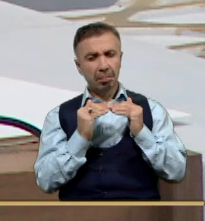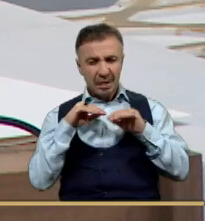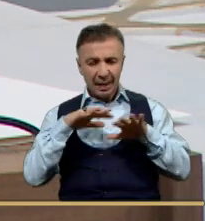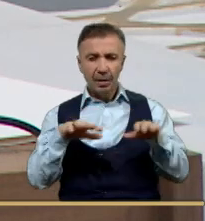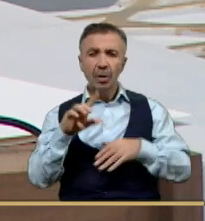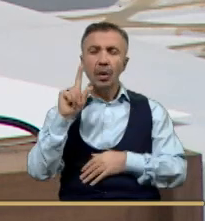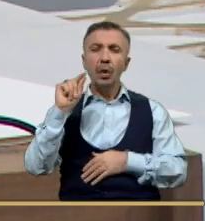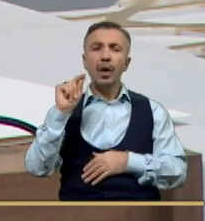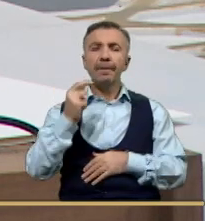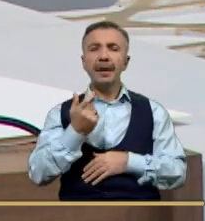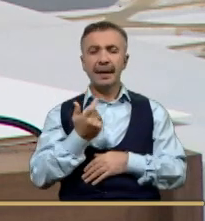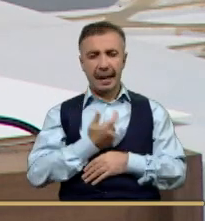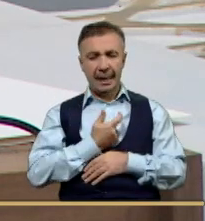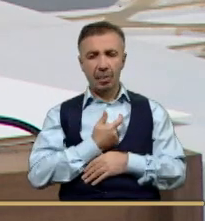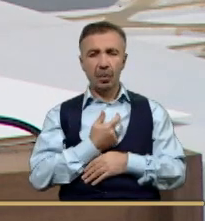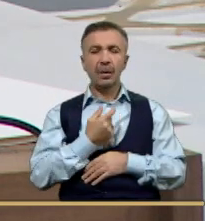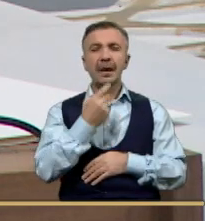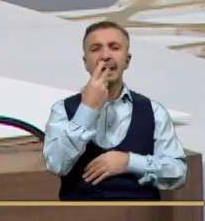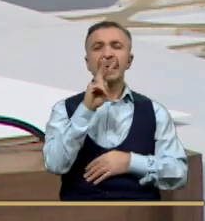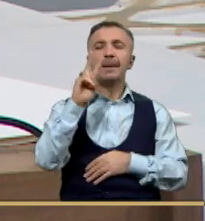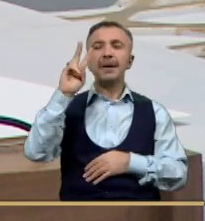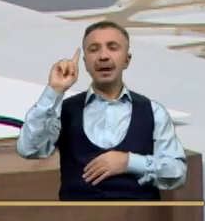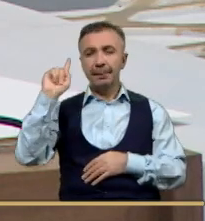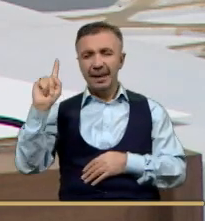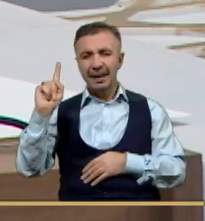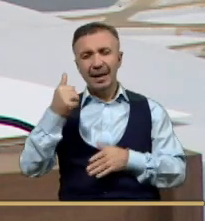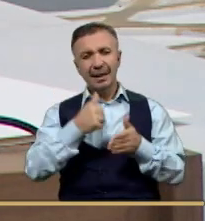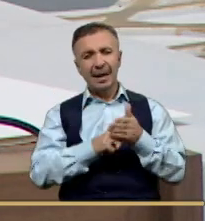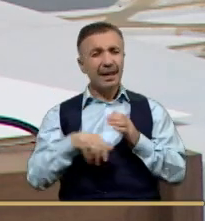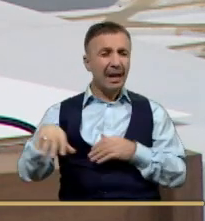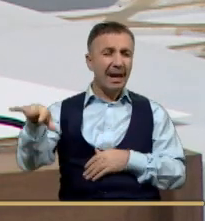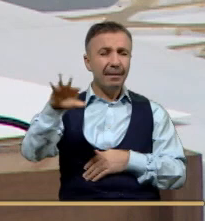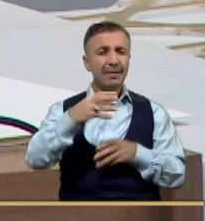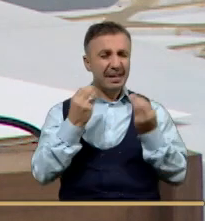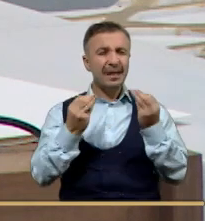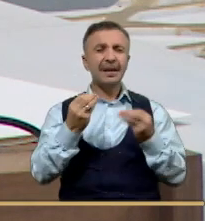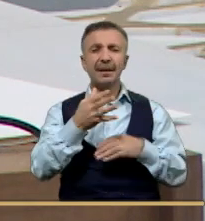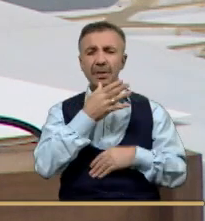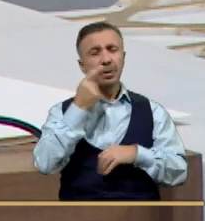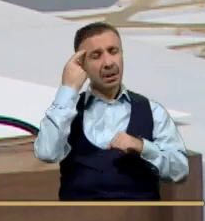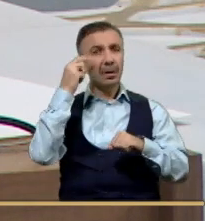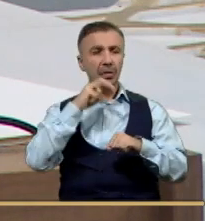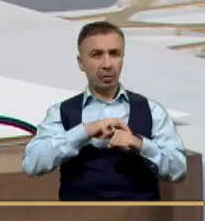11 Eylül 2001 tarihini hepimiz çok iyi hatırlayalım.